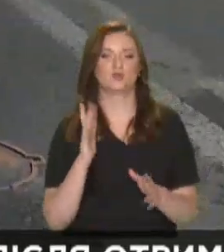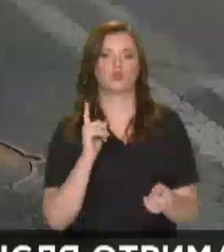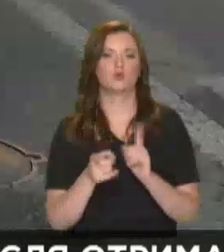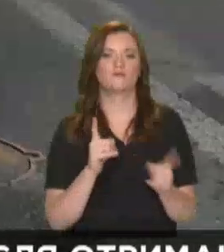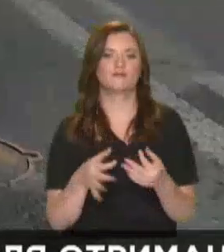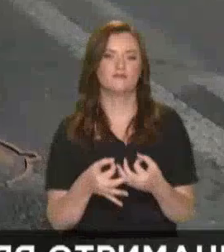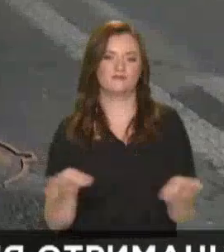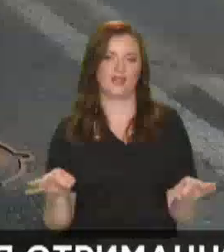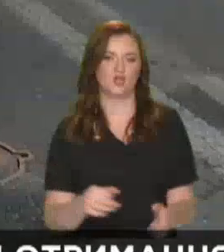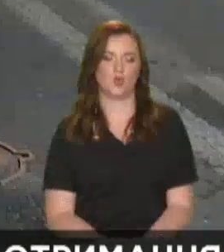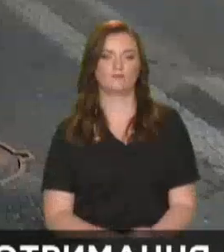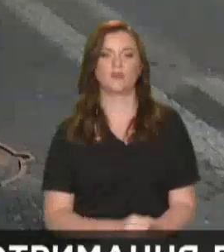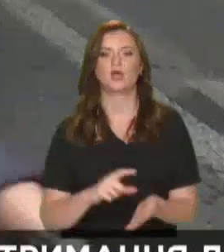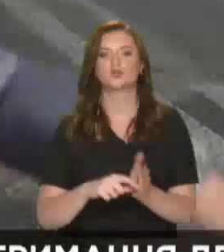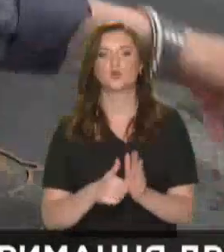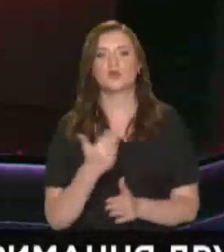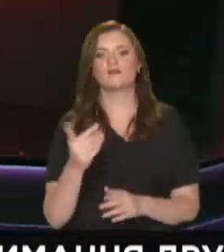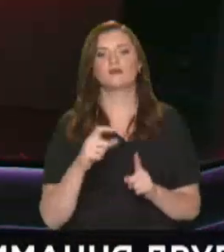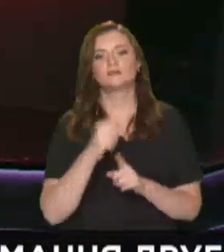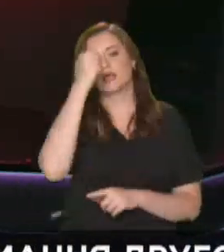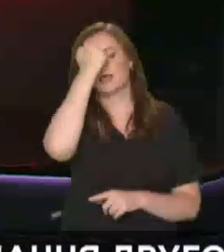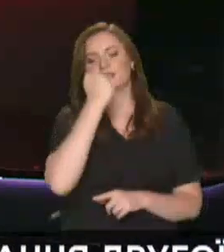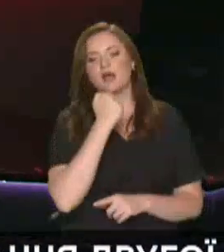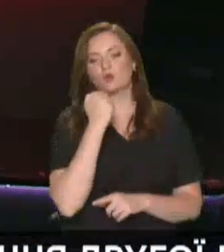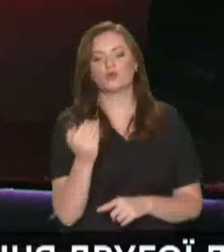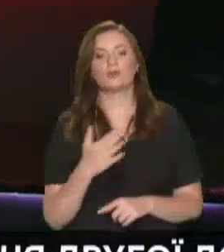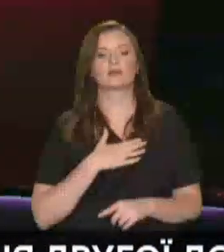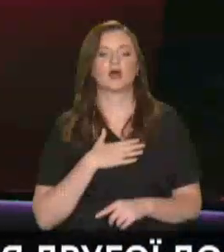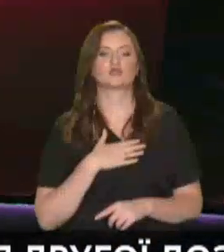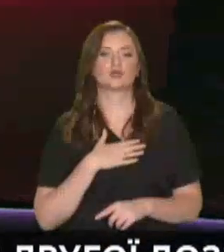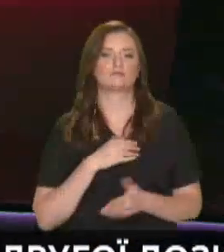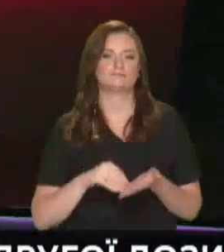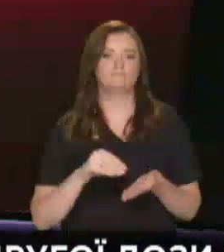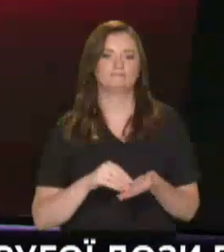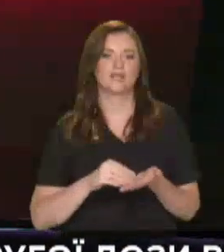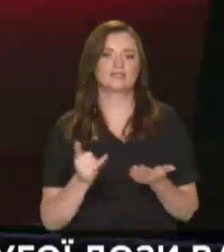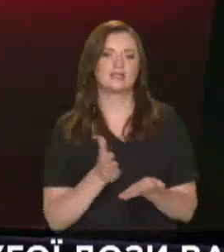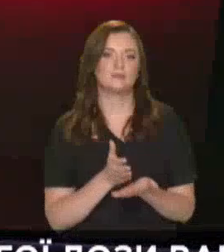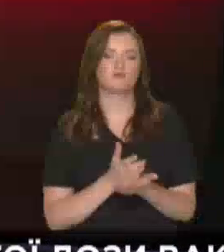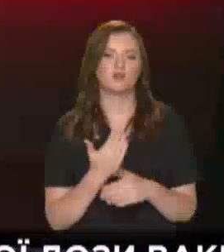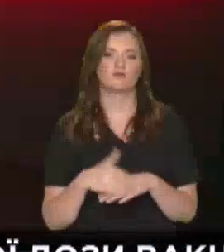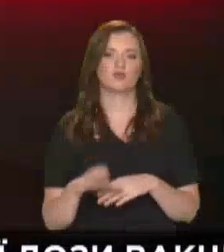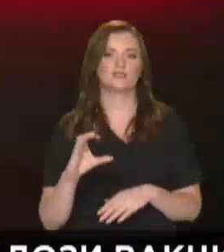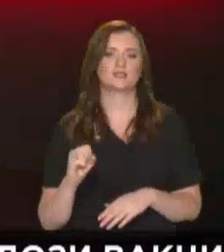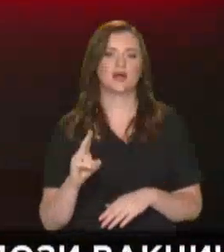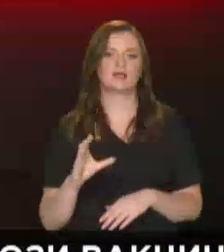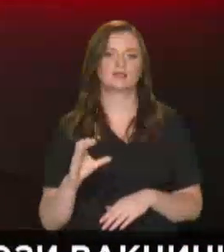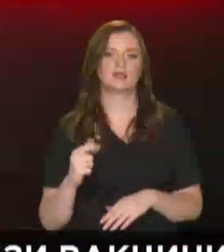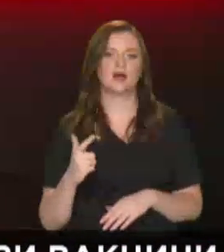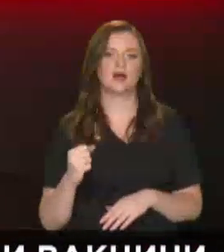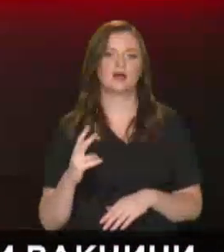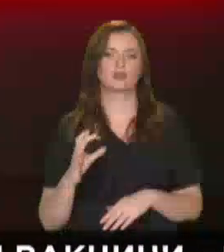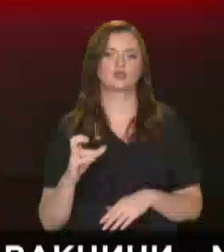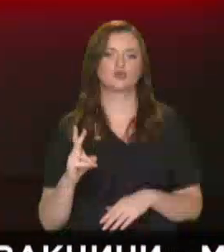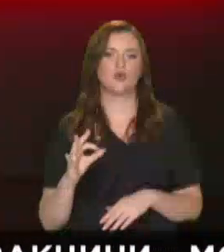вільно. Студія, вам слово. Дякуємо тобі, Олено. Наша Олена Акіменко зараз перебуває на вулиці Саксаганського, і там,